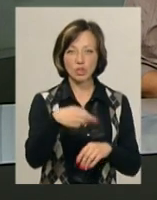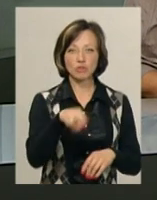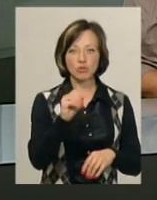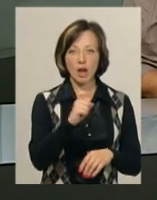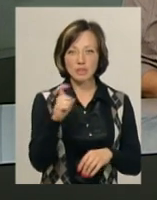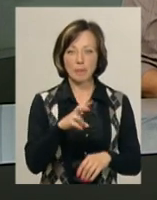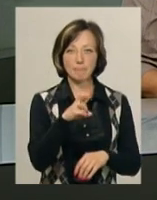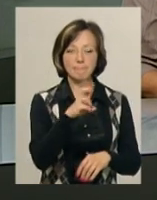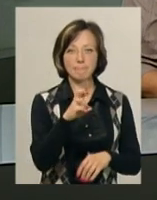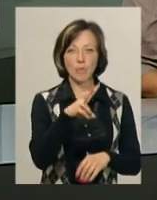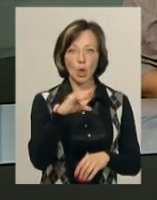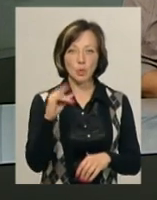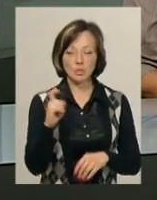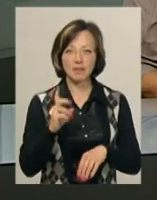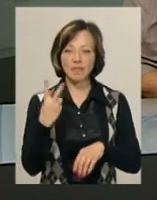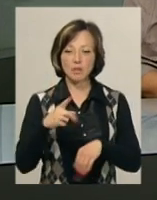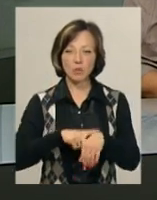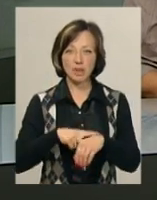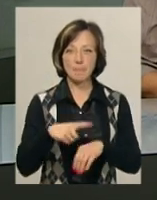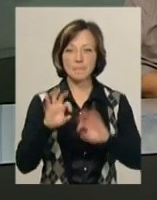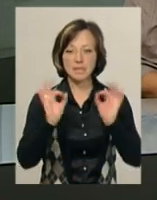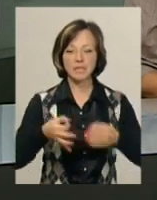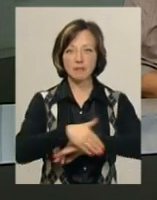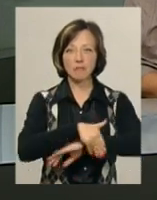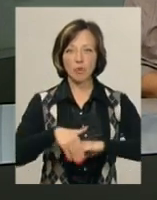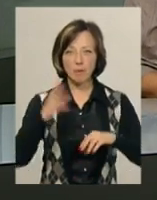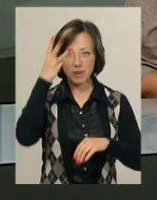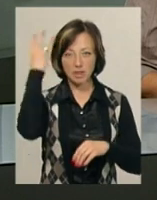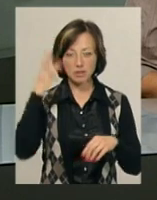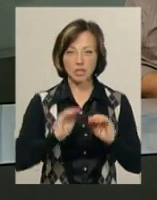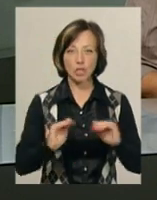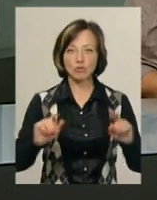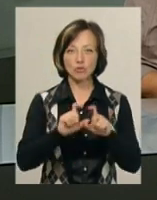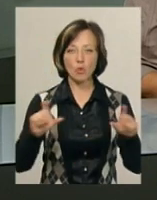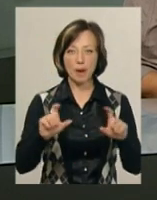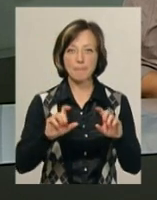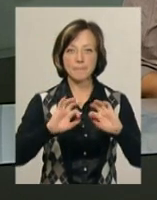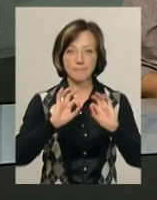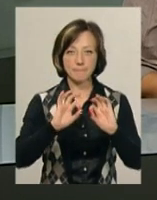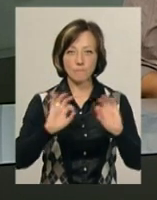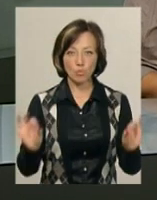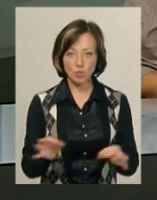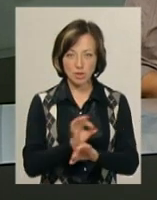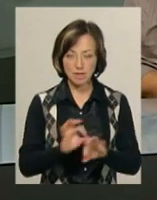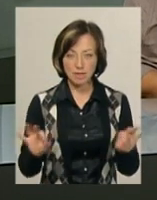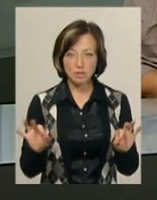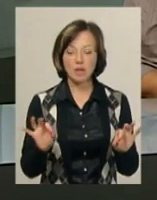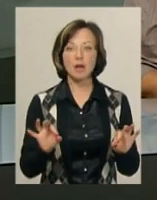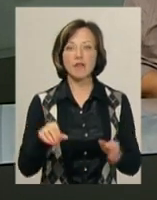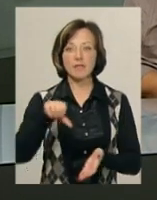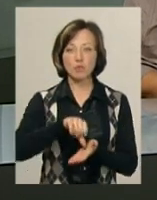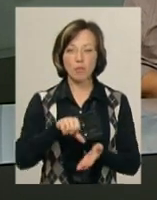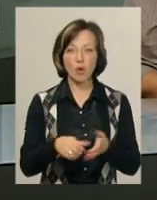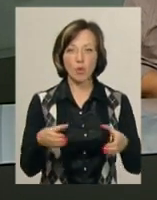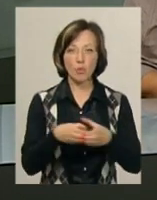і блюзу. О 20-й годині в мистецькому дворику, що діє у Хмельницькій дитячій музичній школі імені Миколи Мозгового,